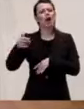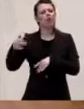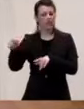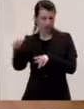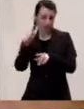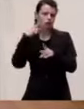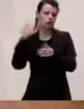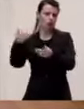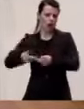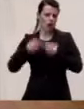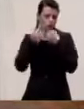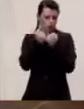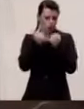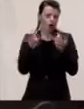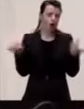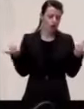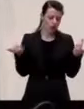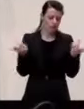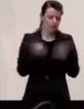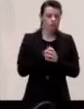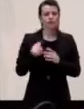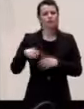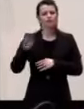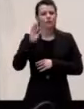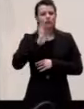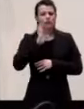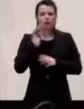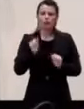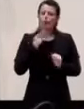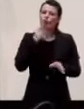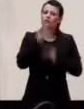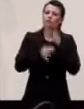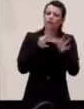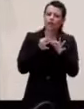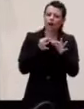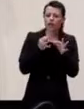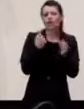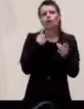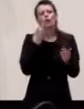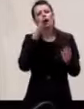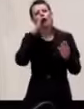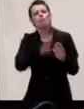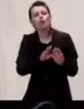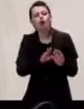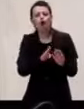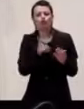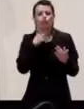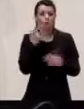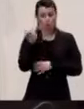contributo, vi chiedevo appunto di illustrare un pochino gli approcci e le motivazioni.